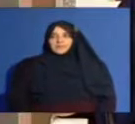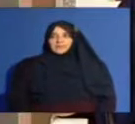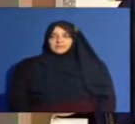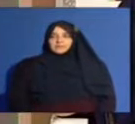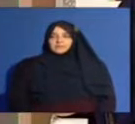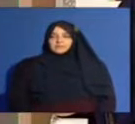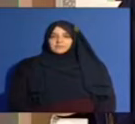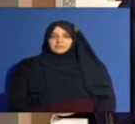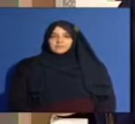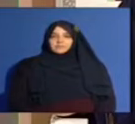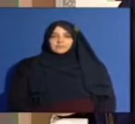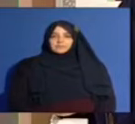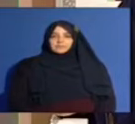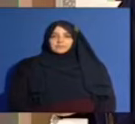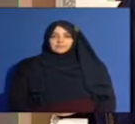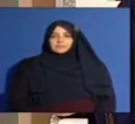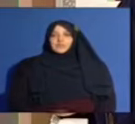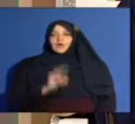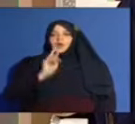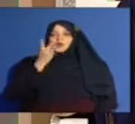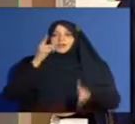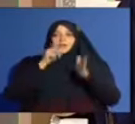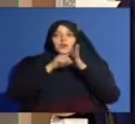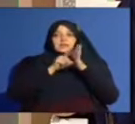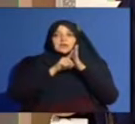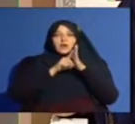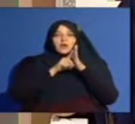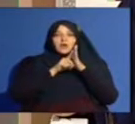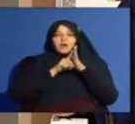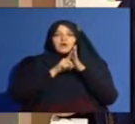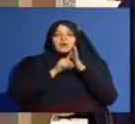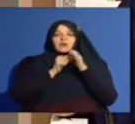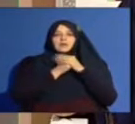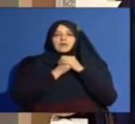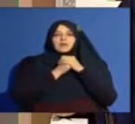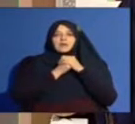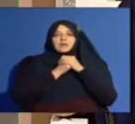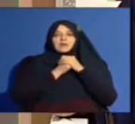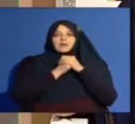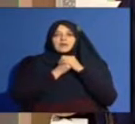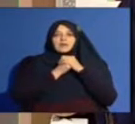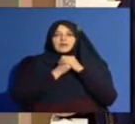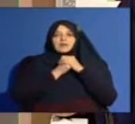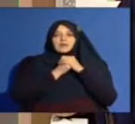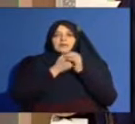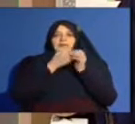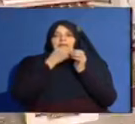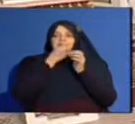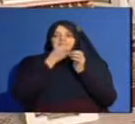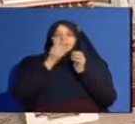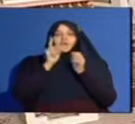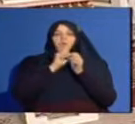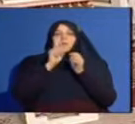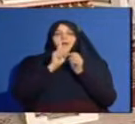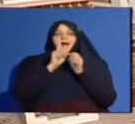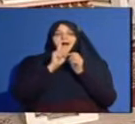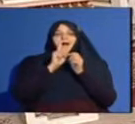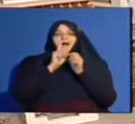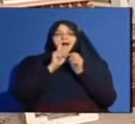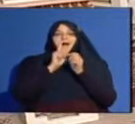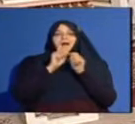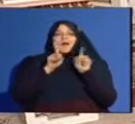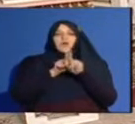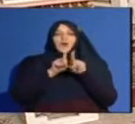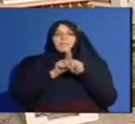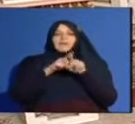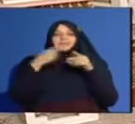المغترب. الشرط الثاني لا يخالف حكما أو